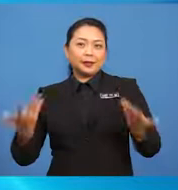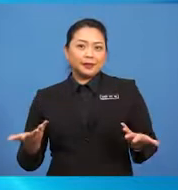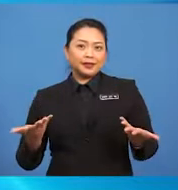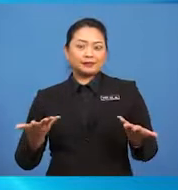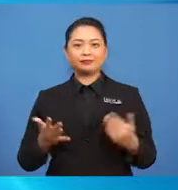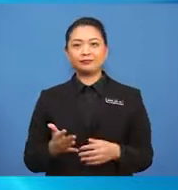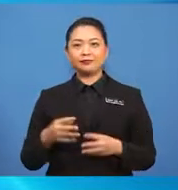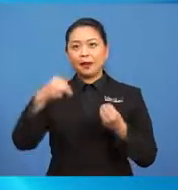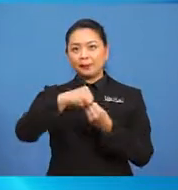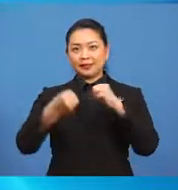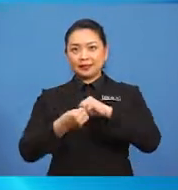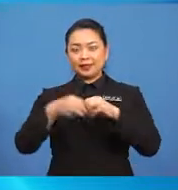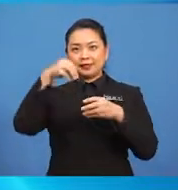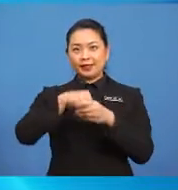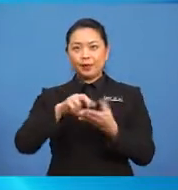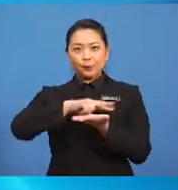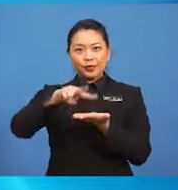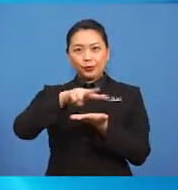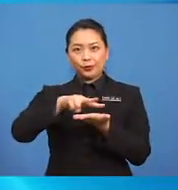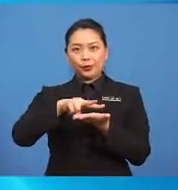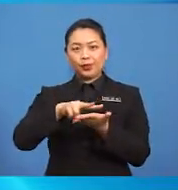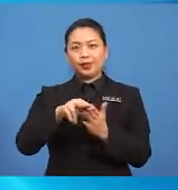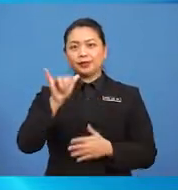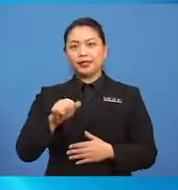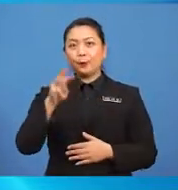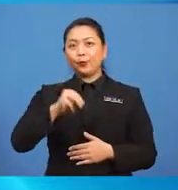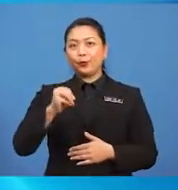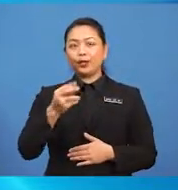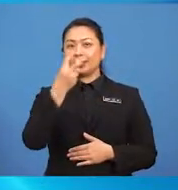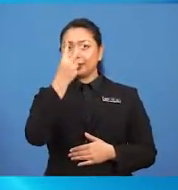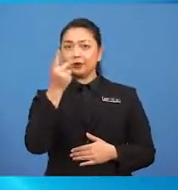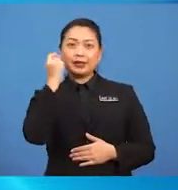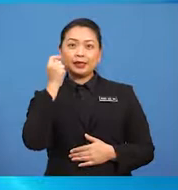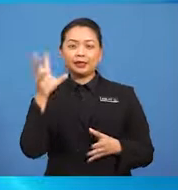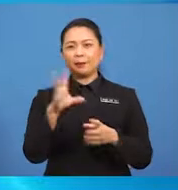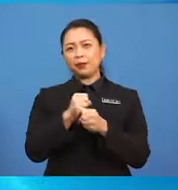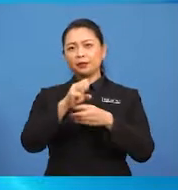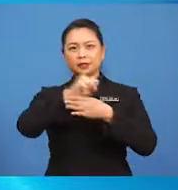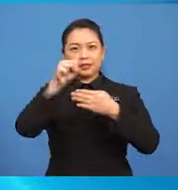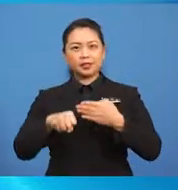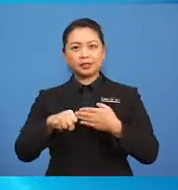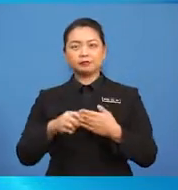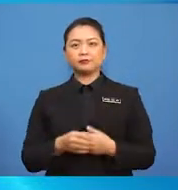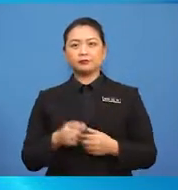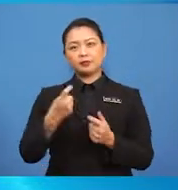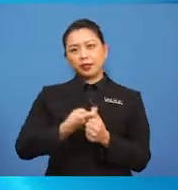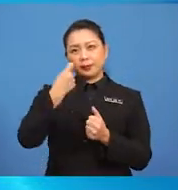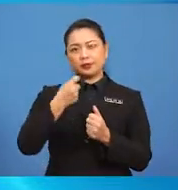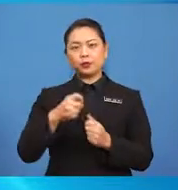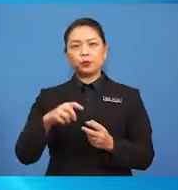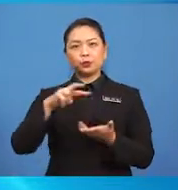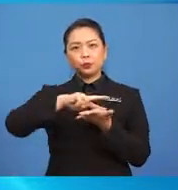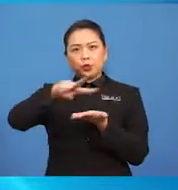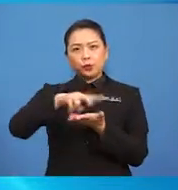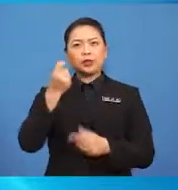Bagaimanakah masalah dalam video yang murid tonton tadi dapat diselesaikan? Daripada video tadi,